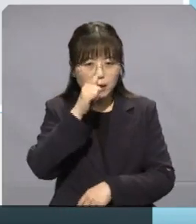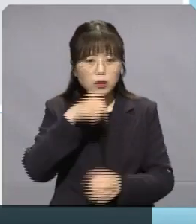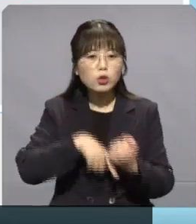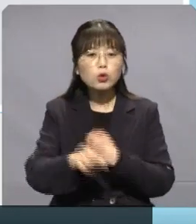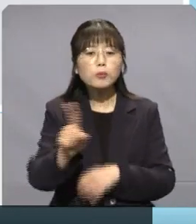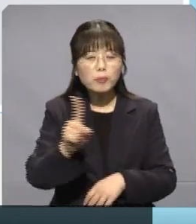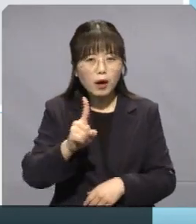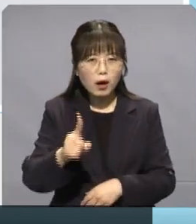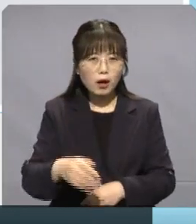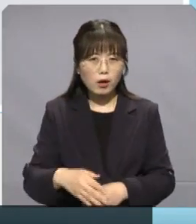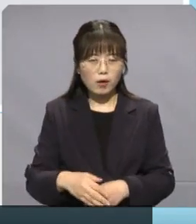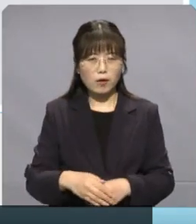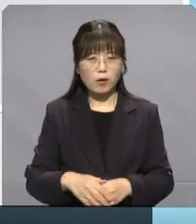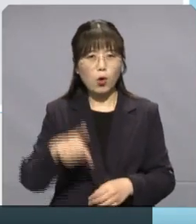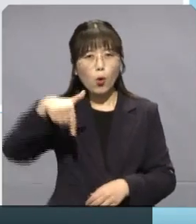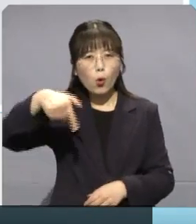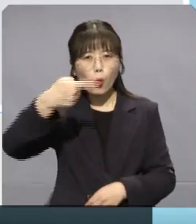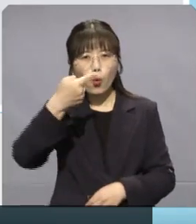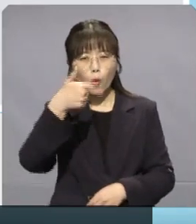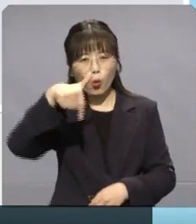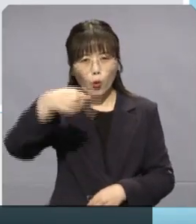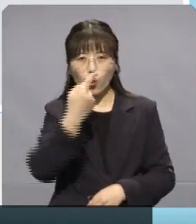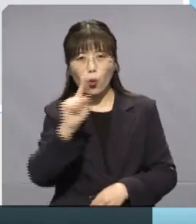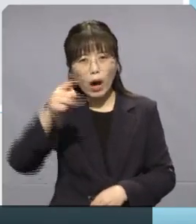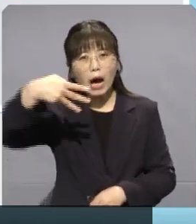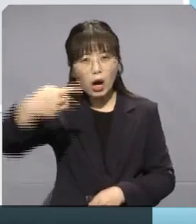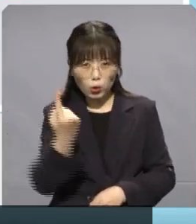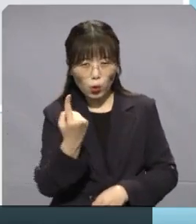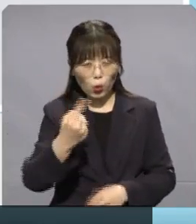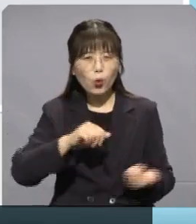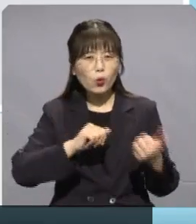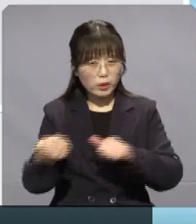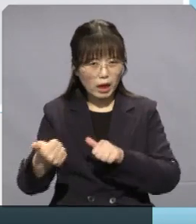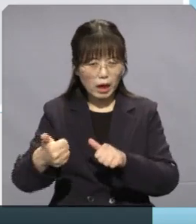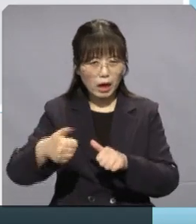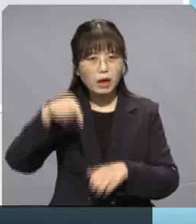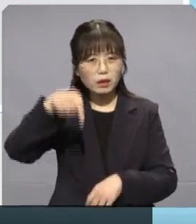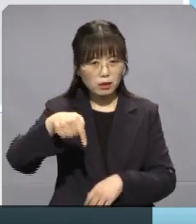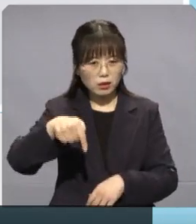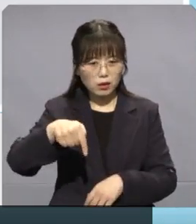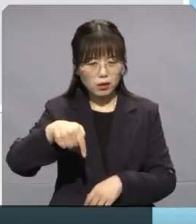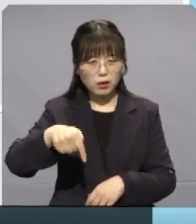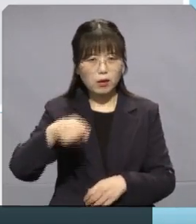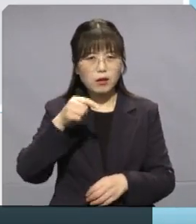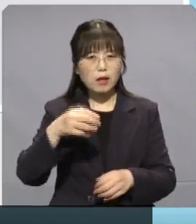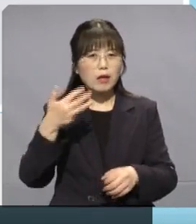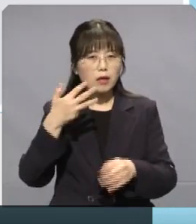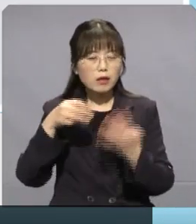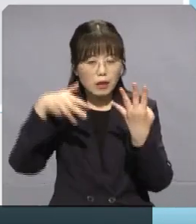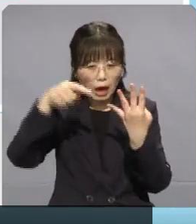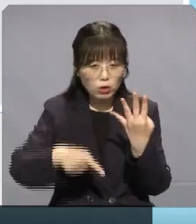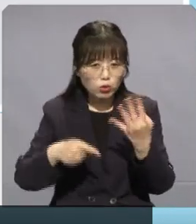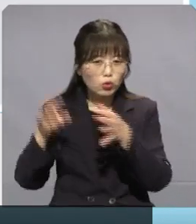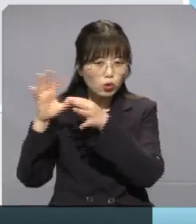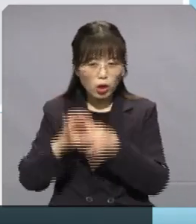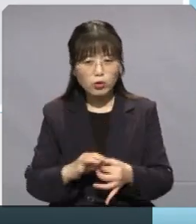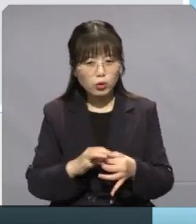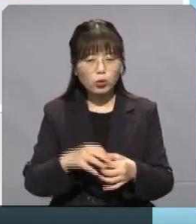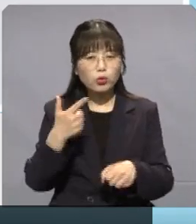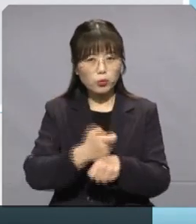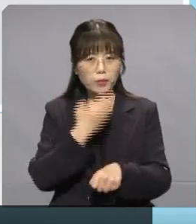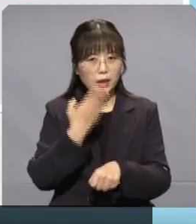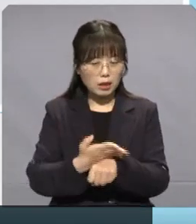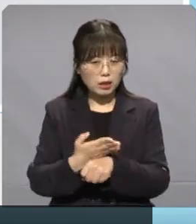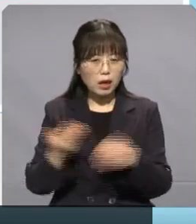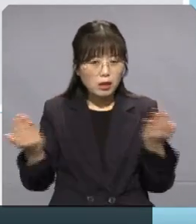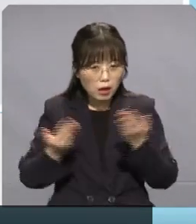사실 과로사의 기준 또는 산재 과로 인정의 기준이 법적으로 돼 있어요. 4주 연속 64시간 노동을 하면